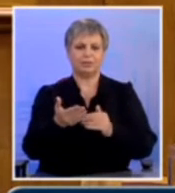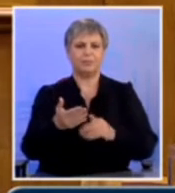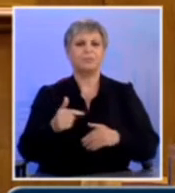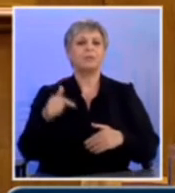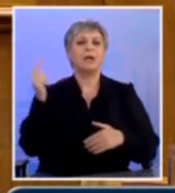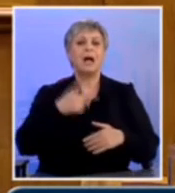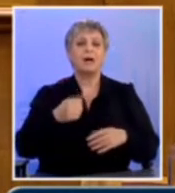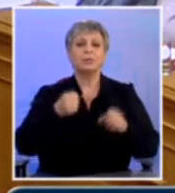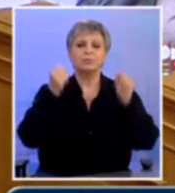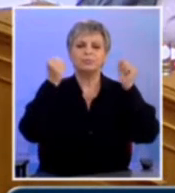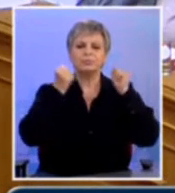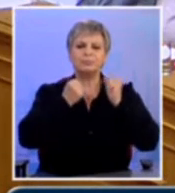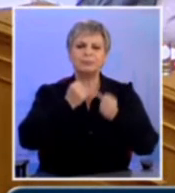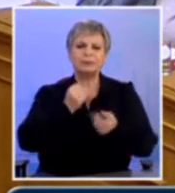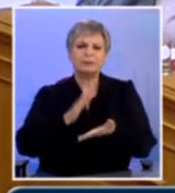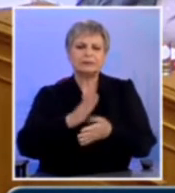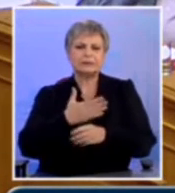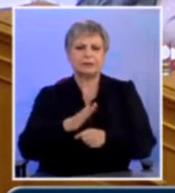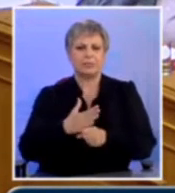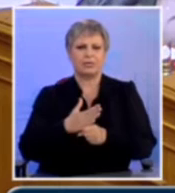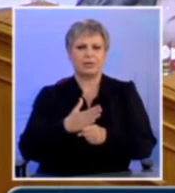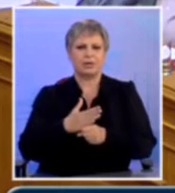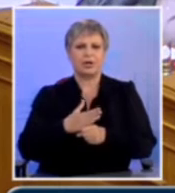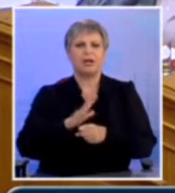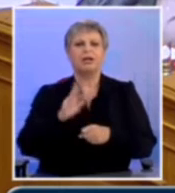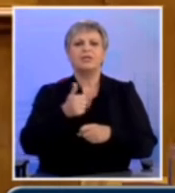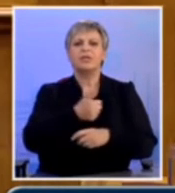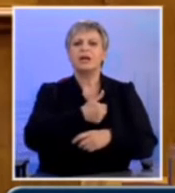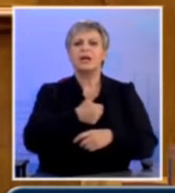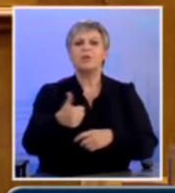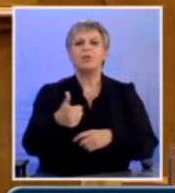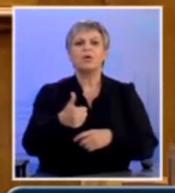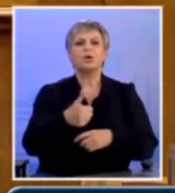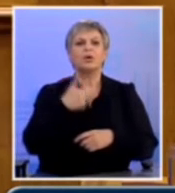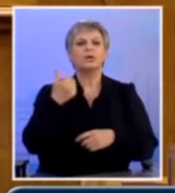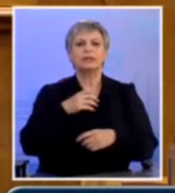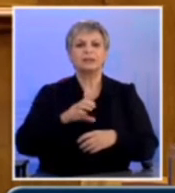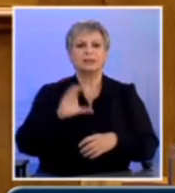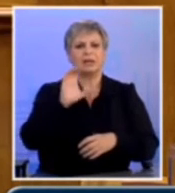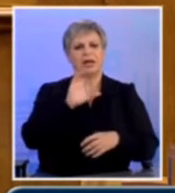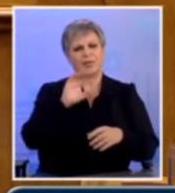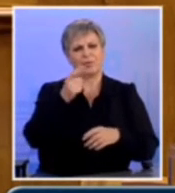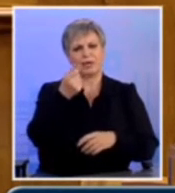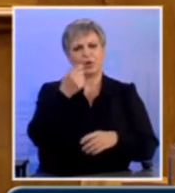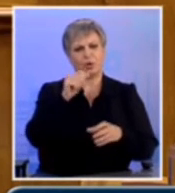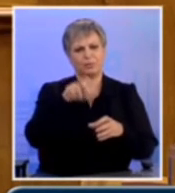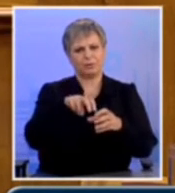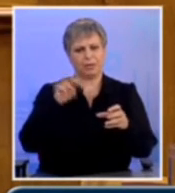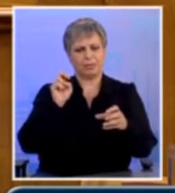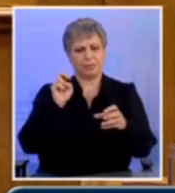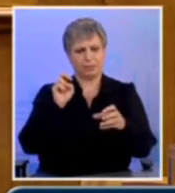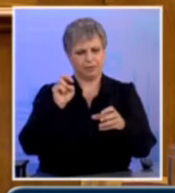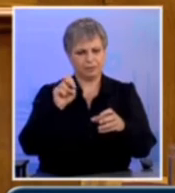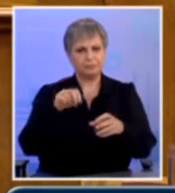καταστροφή δεν θα έχει μόνο αναφορά την έξοδό μας από το ευρώ, αλλά αν γίνει